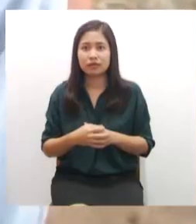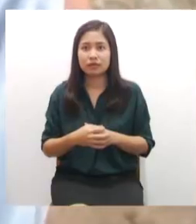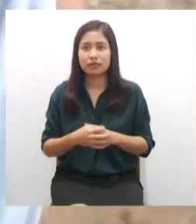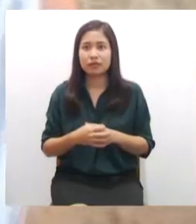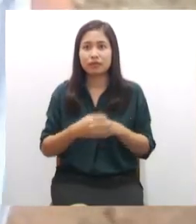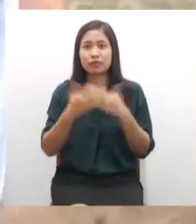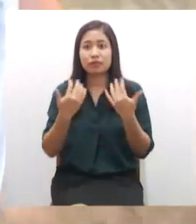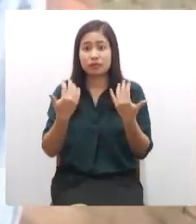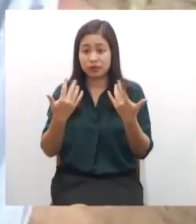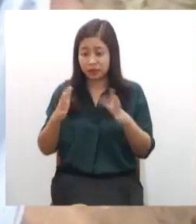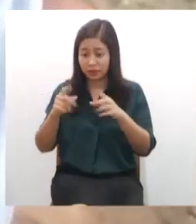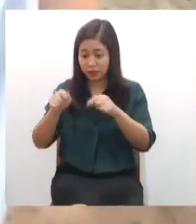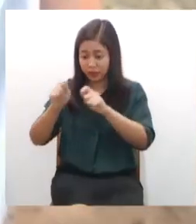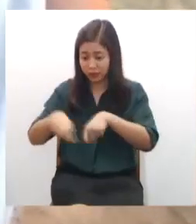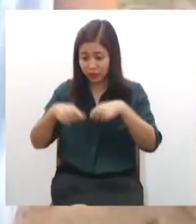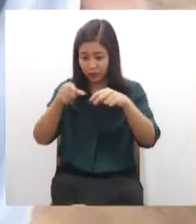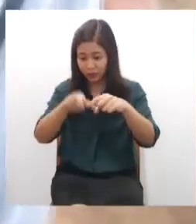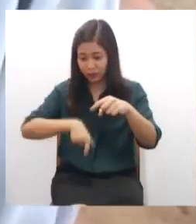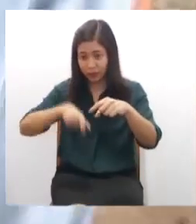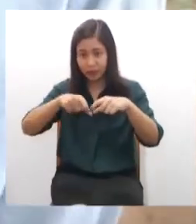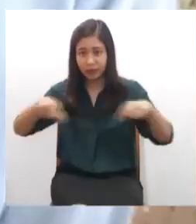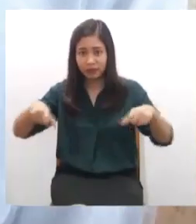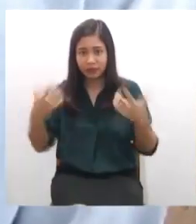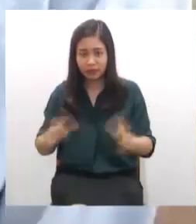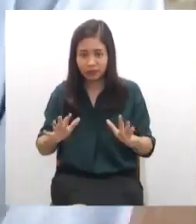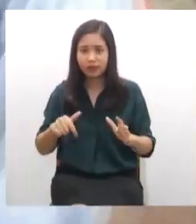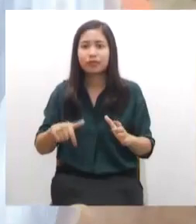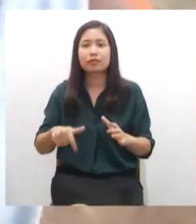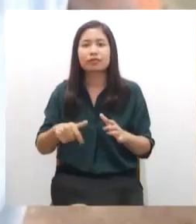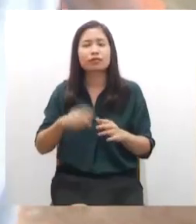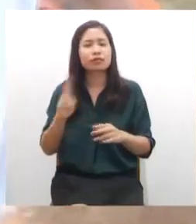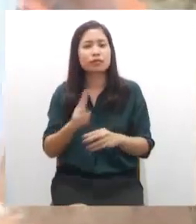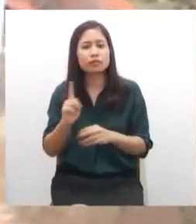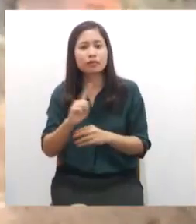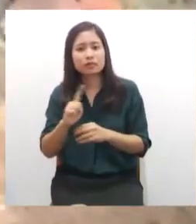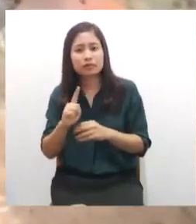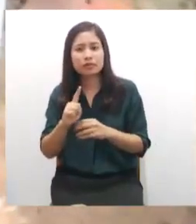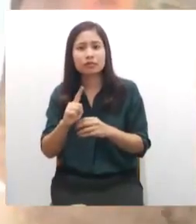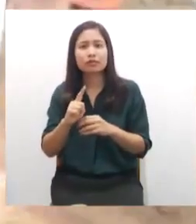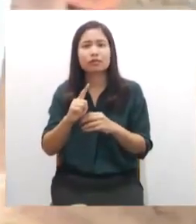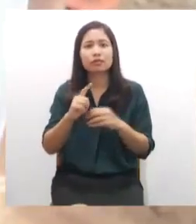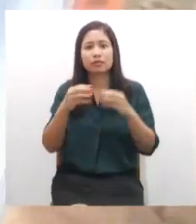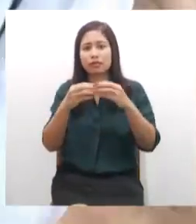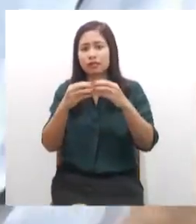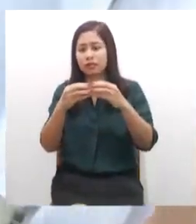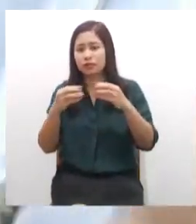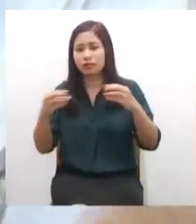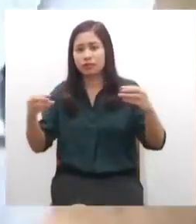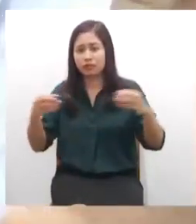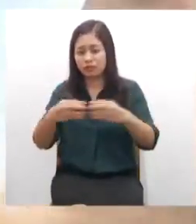พอขุดร่องควันร่องไฟเสร็จแล้วต่อจากนั้นวางท่อ